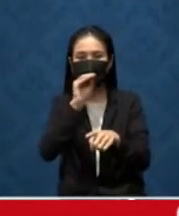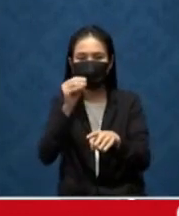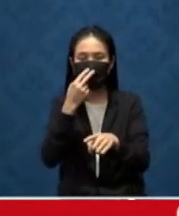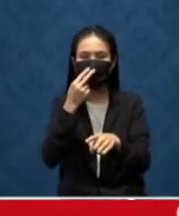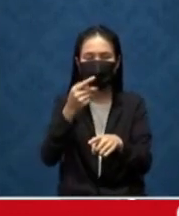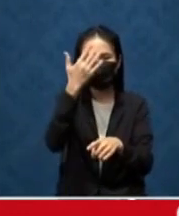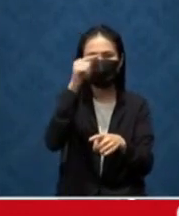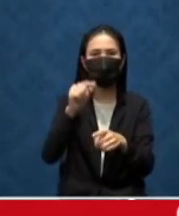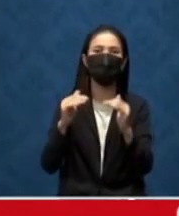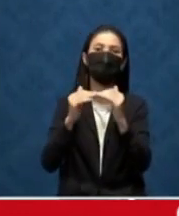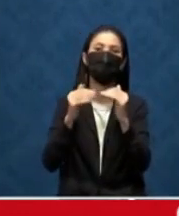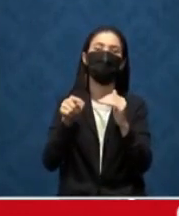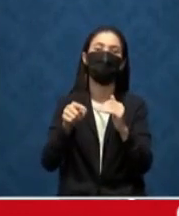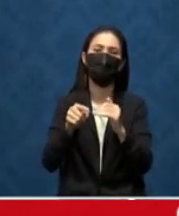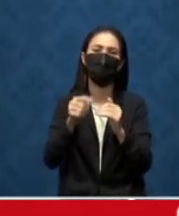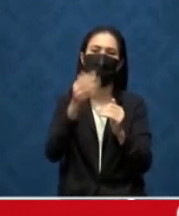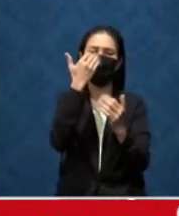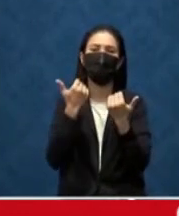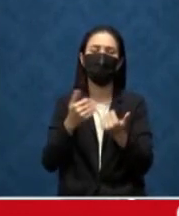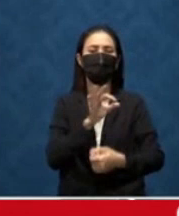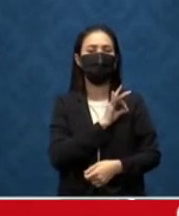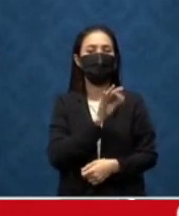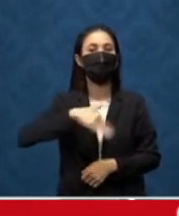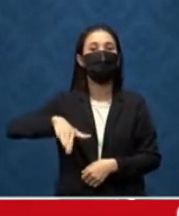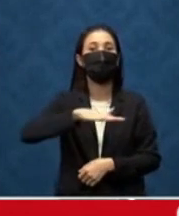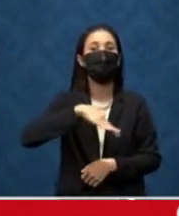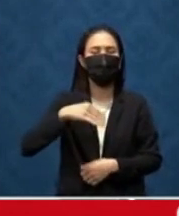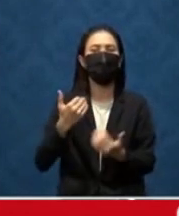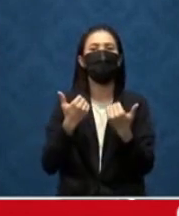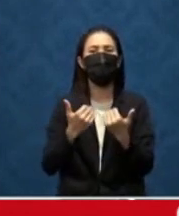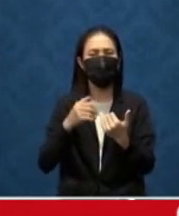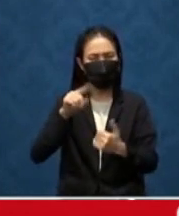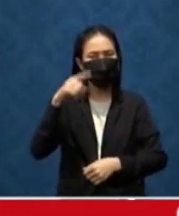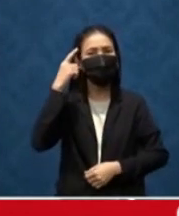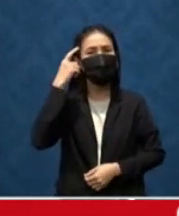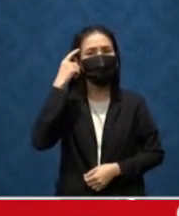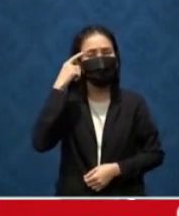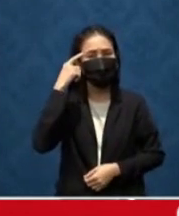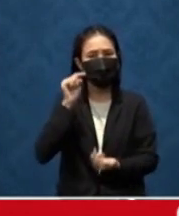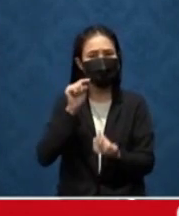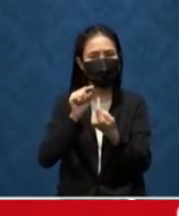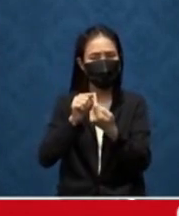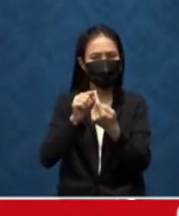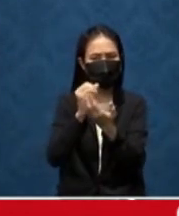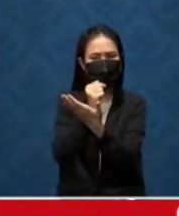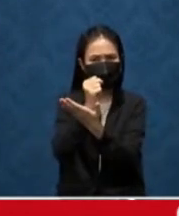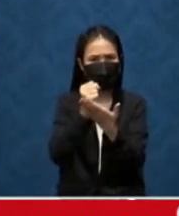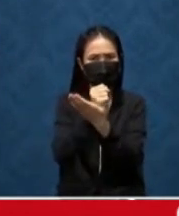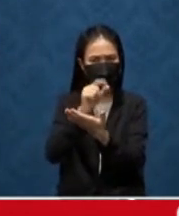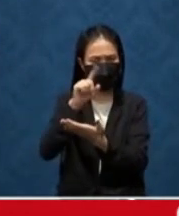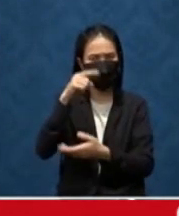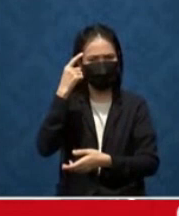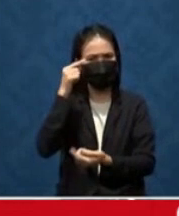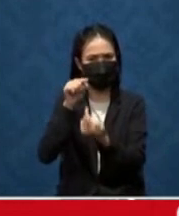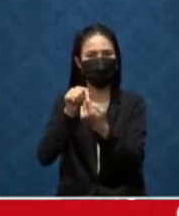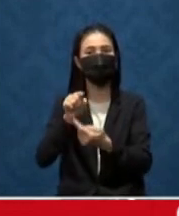ี้มัดิดรอนสิทธิแล้ววันนี้อยากให้เพื่อนสมาชิกทุกคนนะคะว่าวนนี้เราต้องตนักกับเรื่องของยาสิบสิทจงๆท่านประทาน